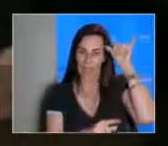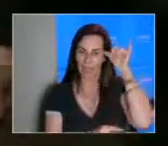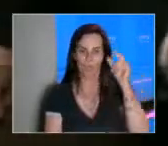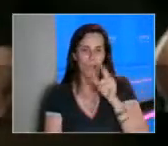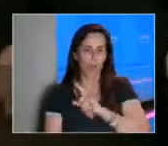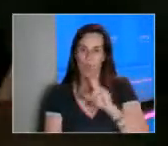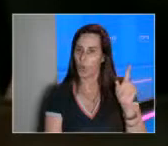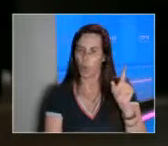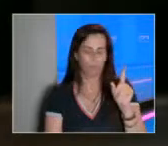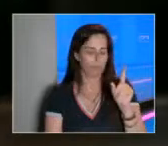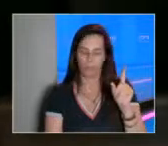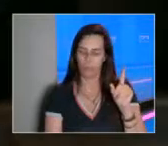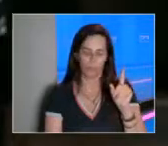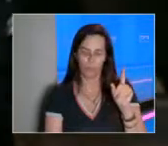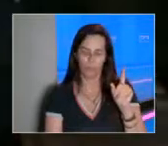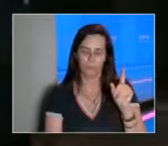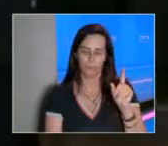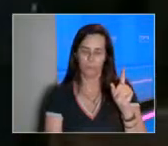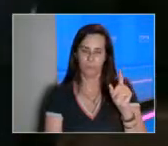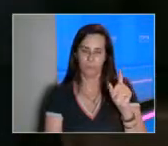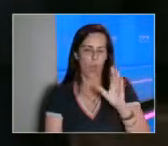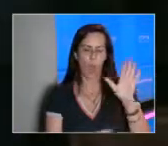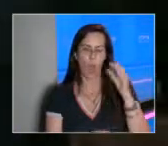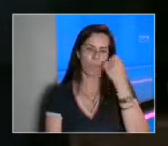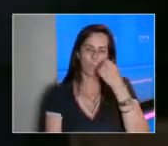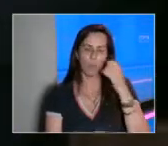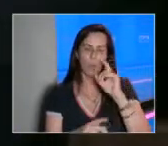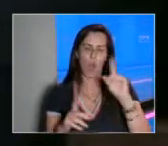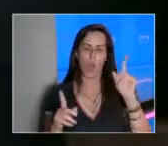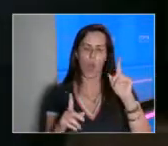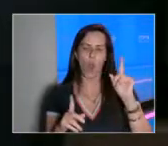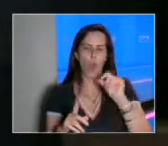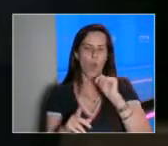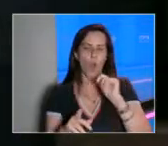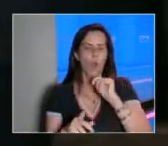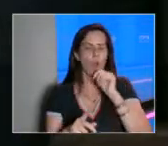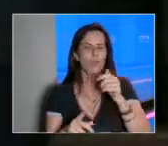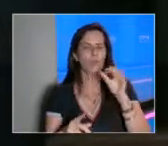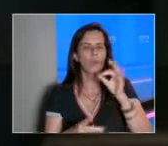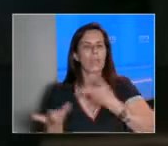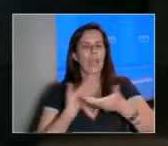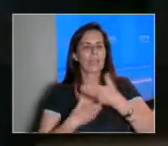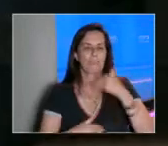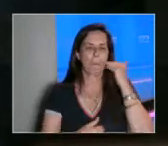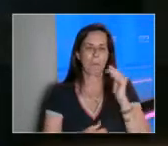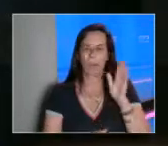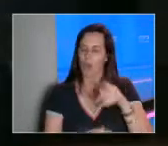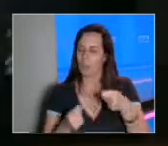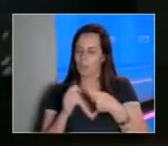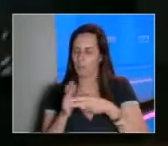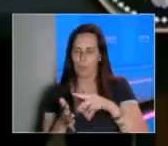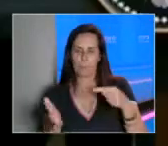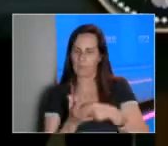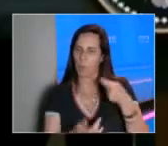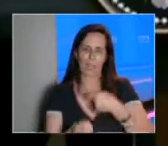לא ישברו הבנות וכולי עם האמריקאים, לא מבחינה מדינית וגם לא